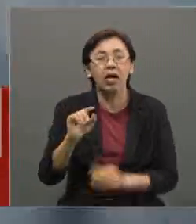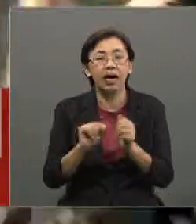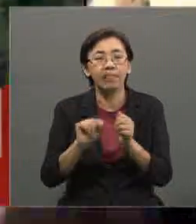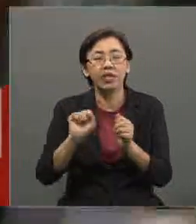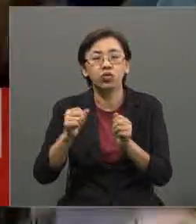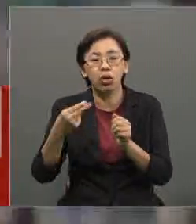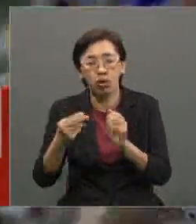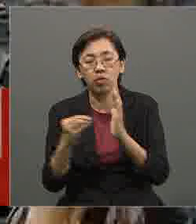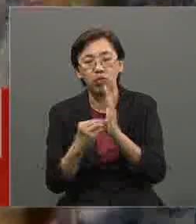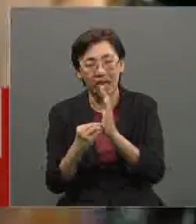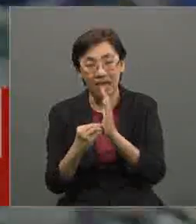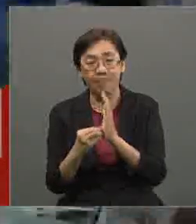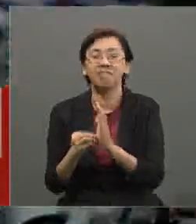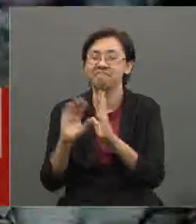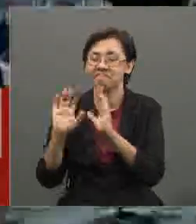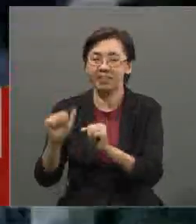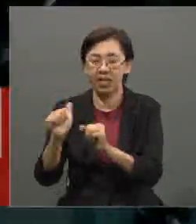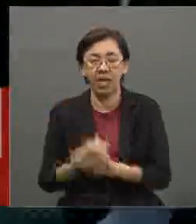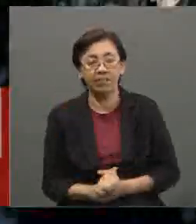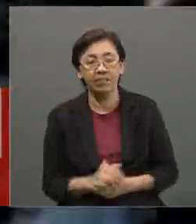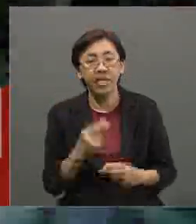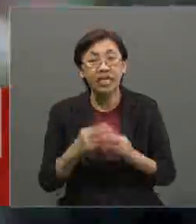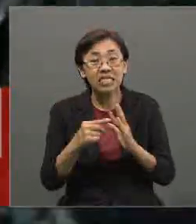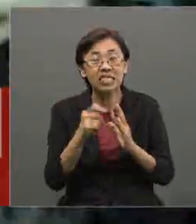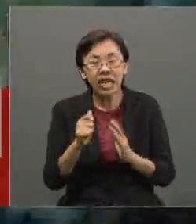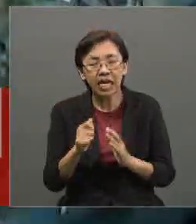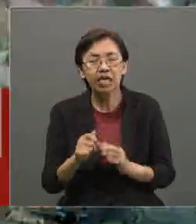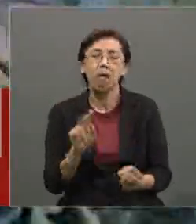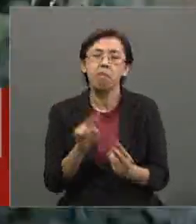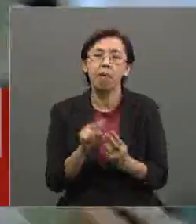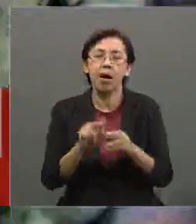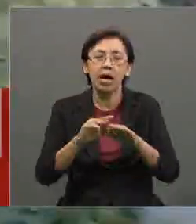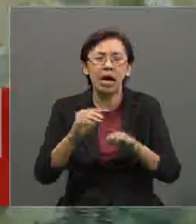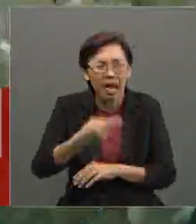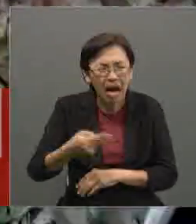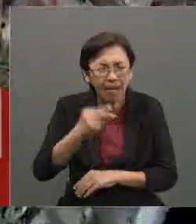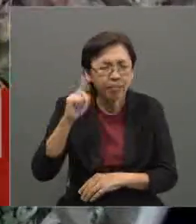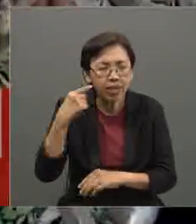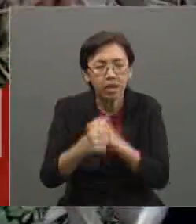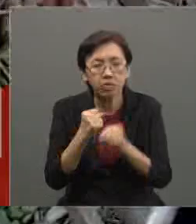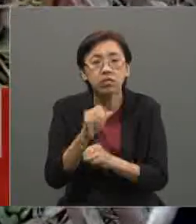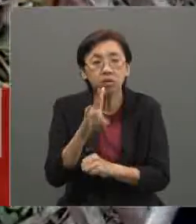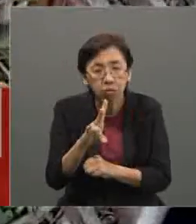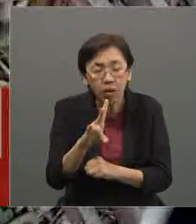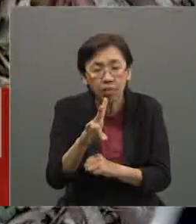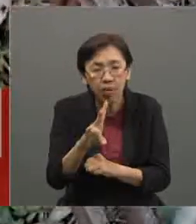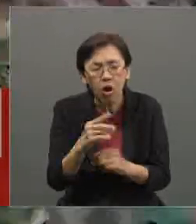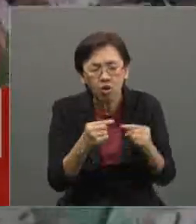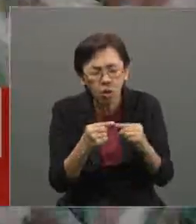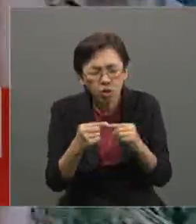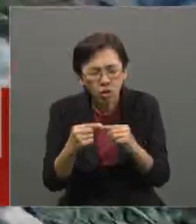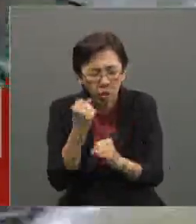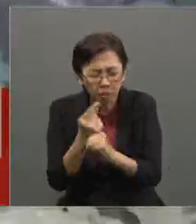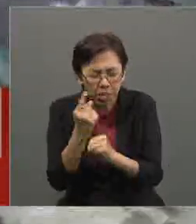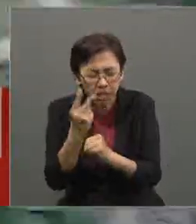กรุงเทพมหานครนี่เองนะคะนายเอเเนี่ยไปก่อเหตุล่วงละเมิดทางเพศหลานสาววัย 7ขวบต่อเนื่องมาเป็นเวลา